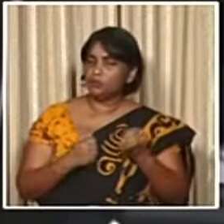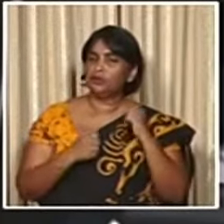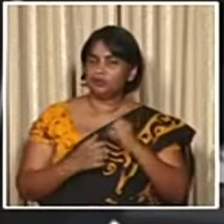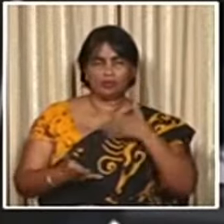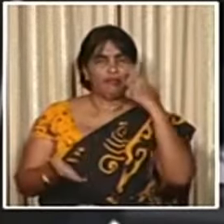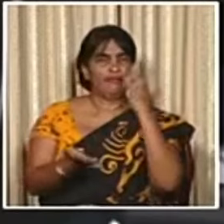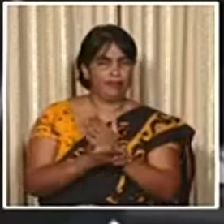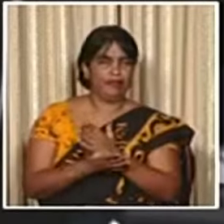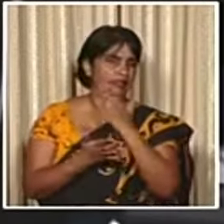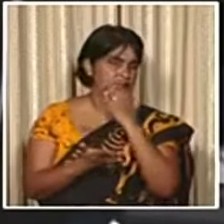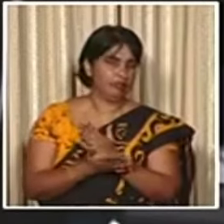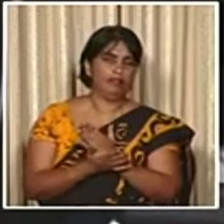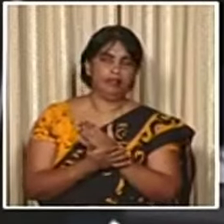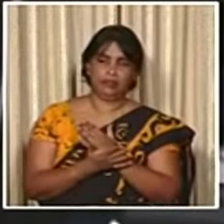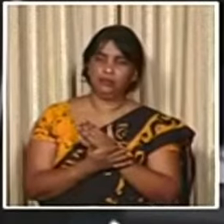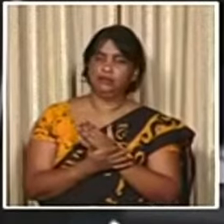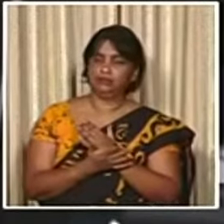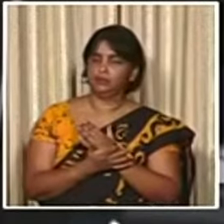දරුවා මේක වළක්වන්න. මොකද